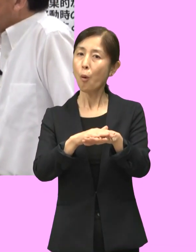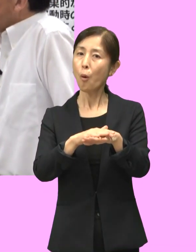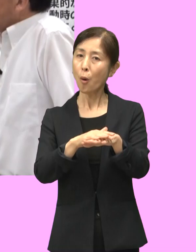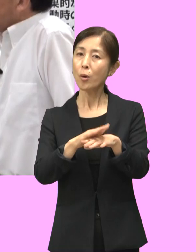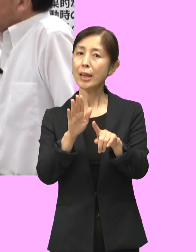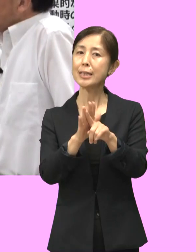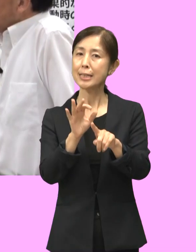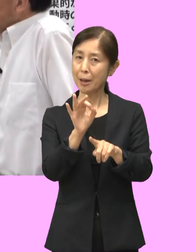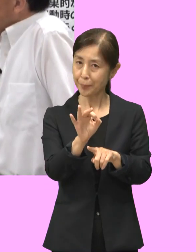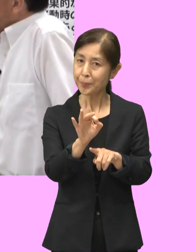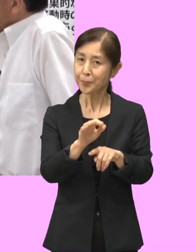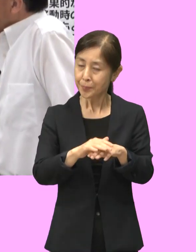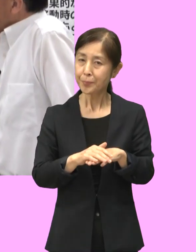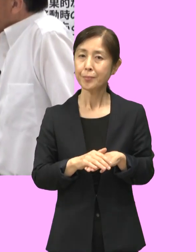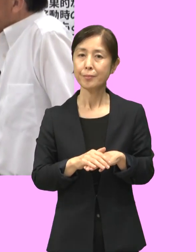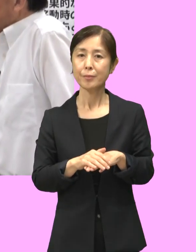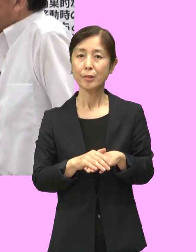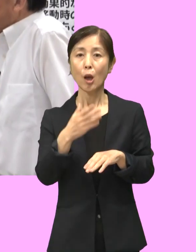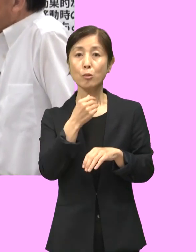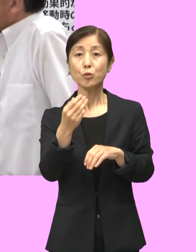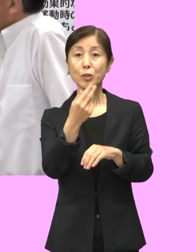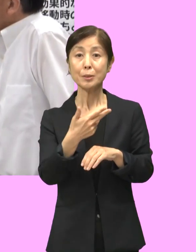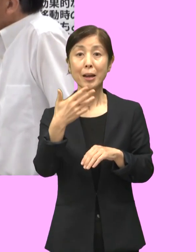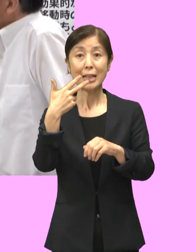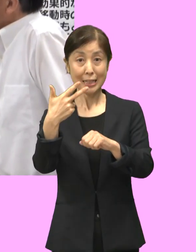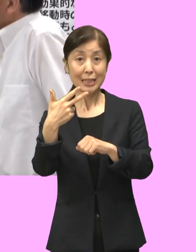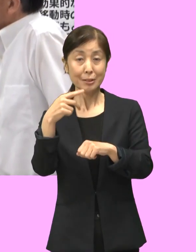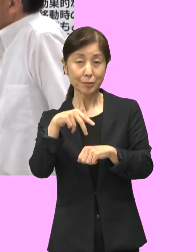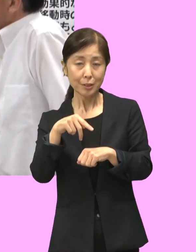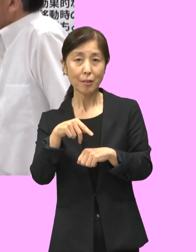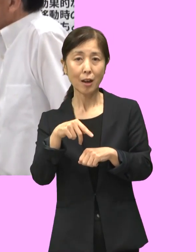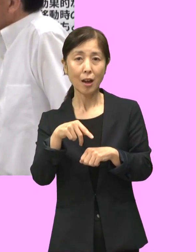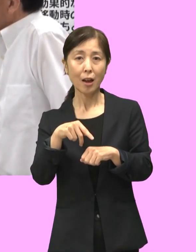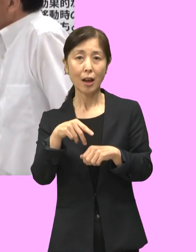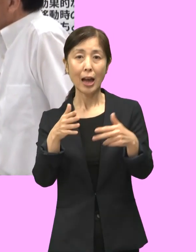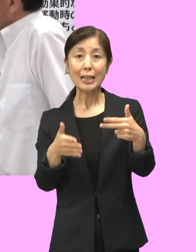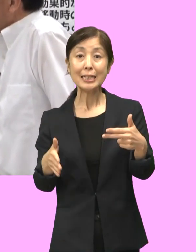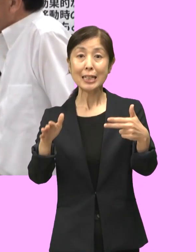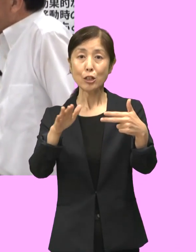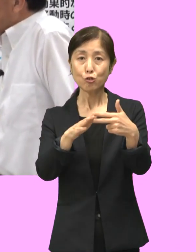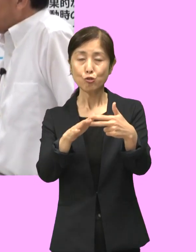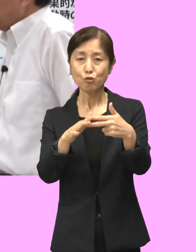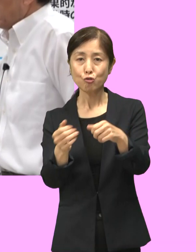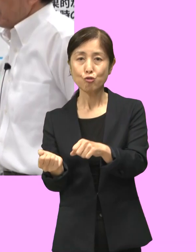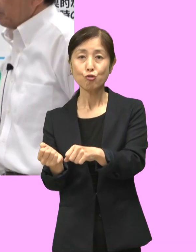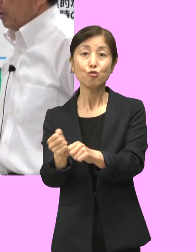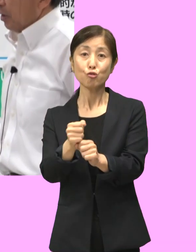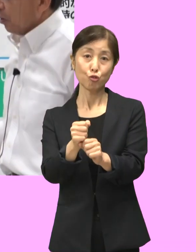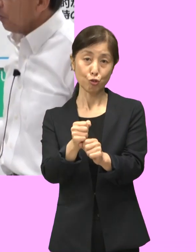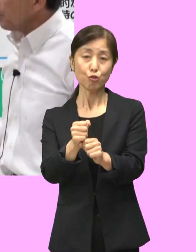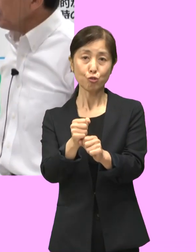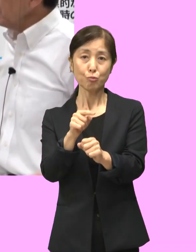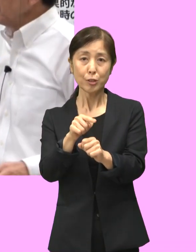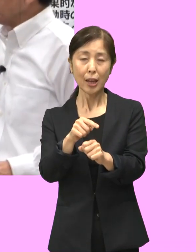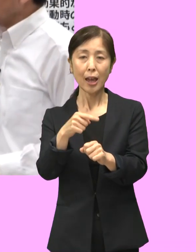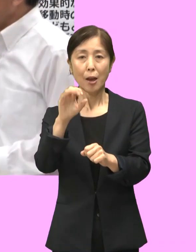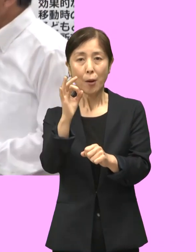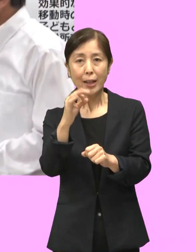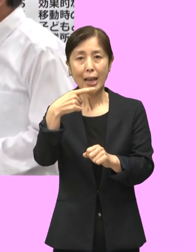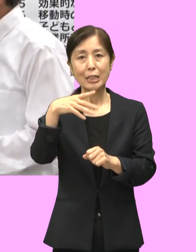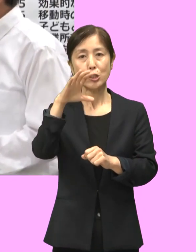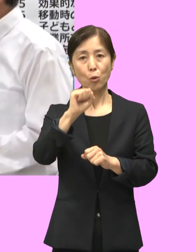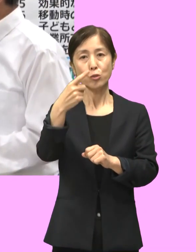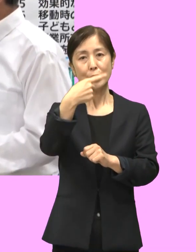、福島市は施設復旧分で1億1700万円を、それ